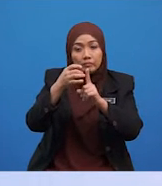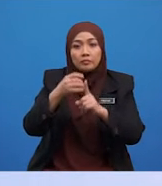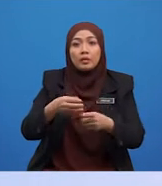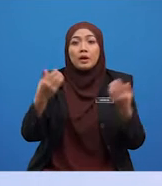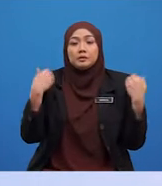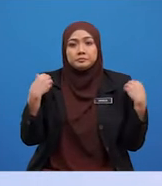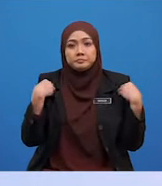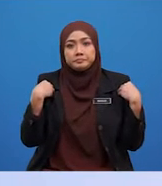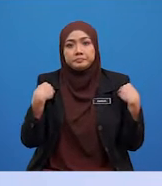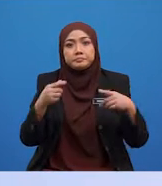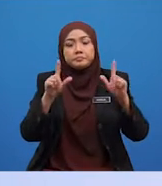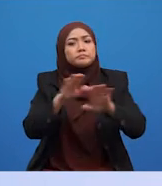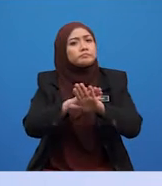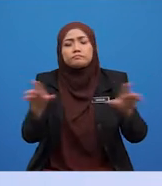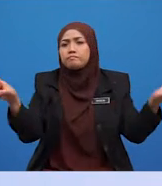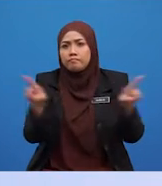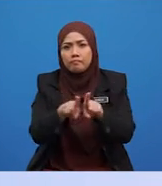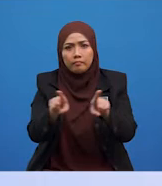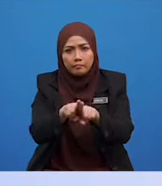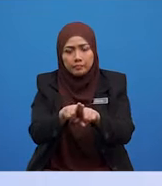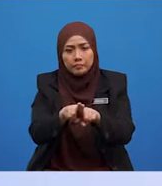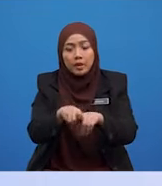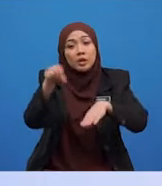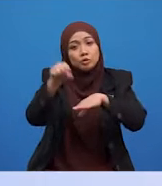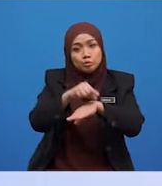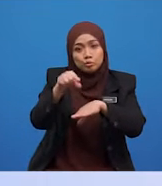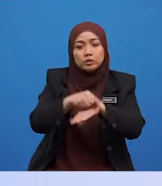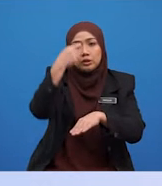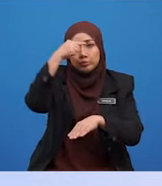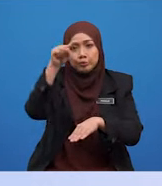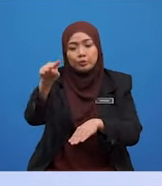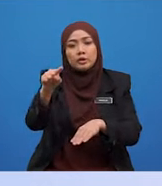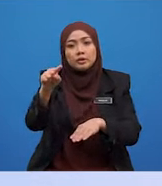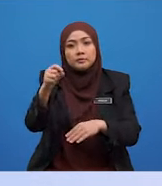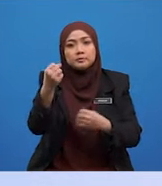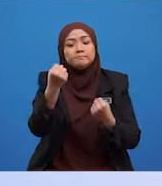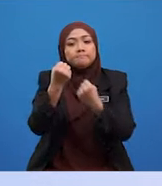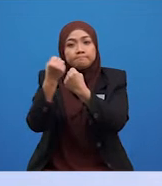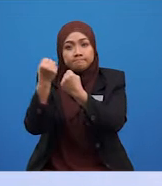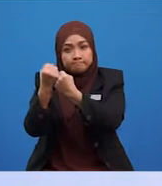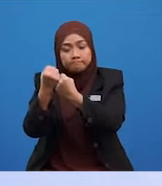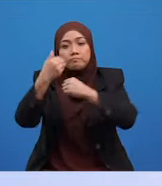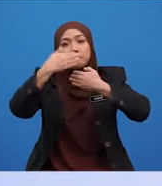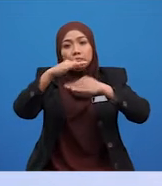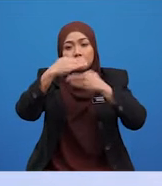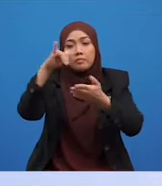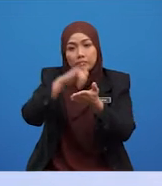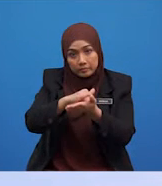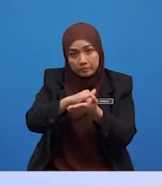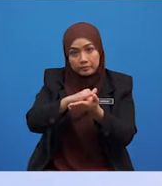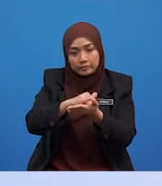QT yang tidak sama panjang digunakan untuk menyokong tingkap